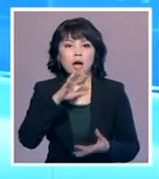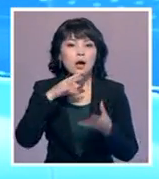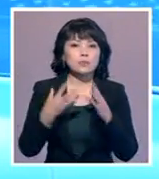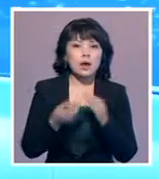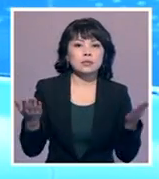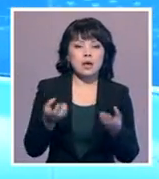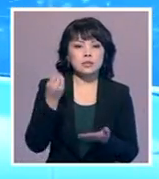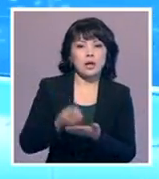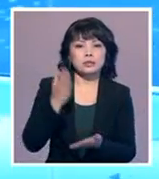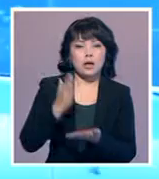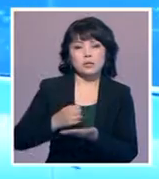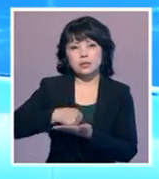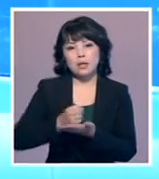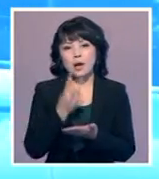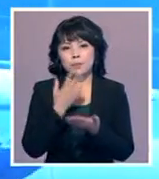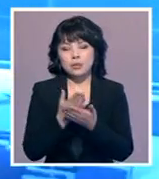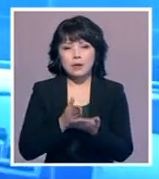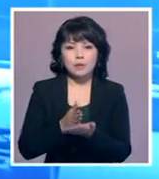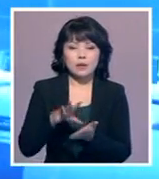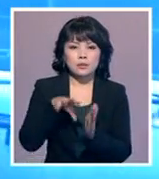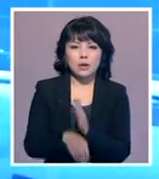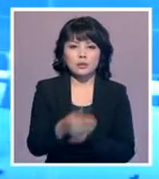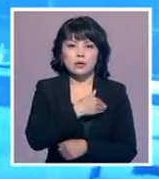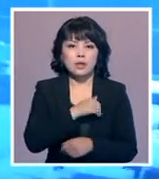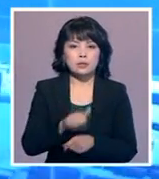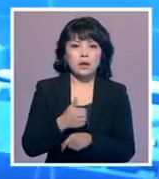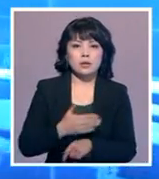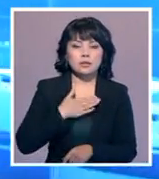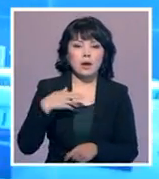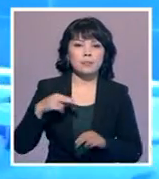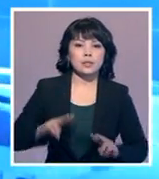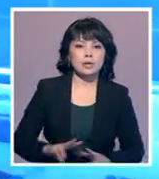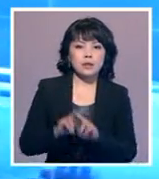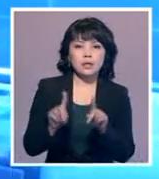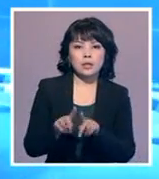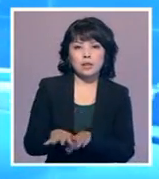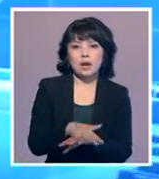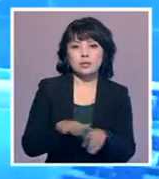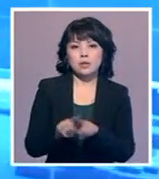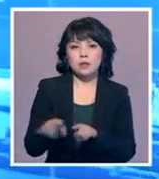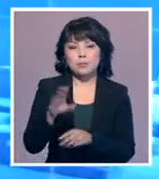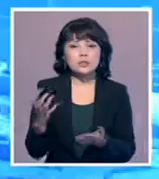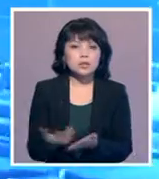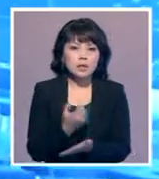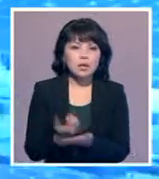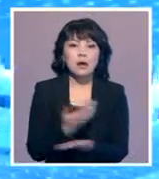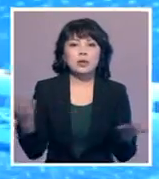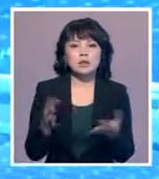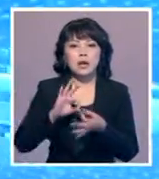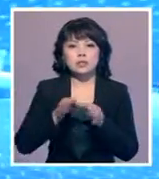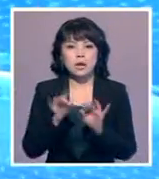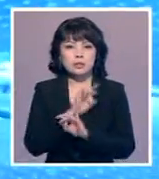негізгі құндылықтарды бекемдеуге бағытталған. Елордалық мұғалімдерде жаңа доктрина білім саласында тың жетістіктерге жетуге сеп болады